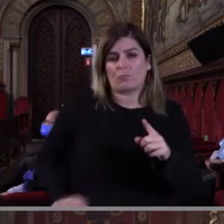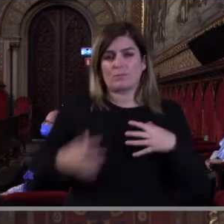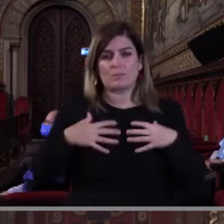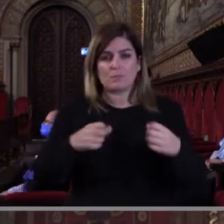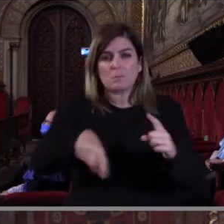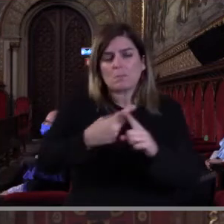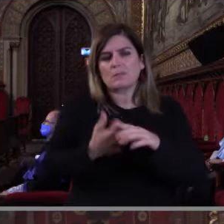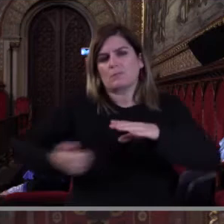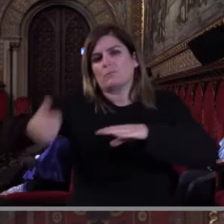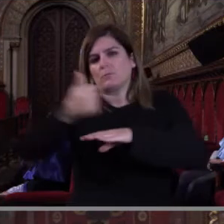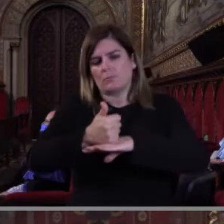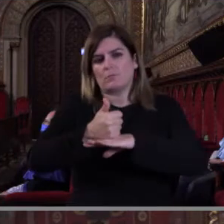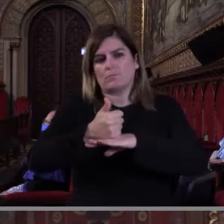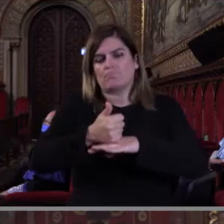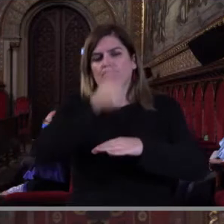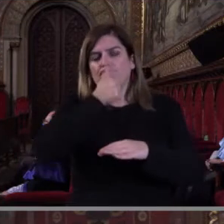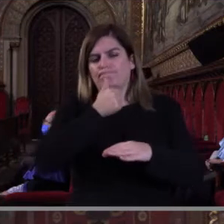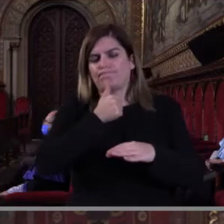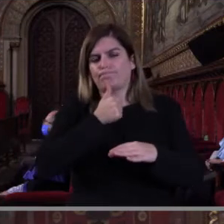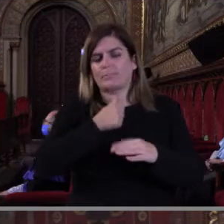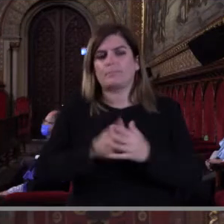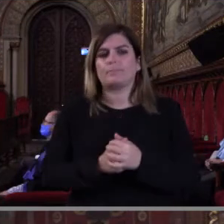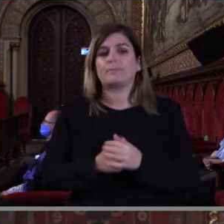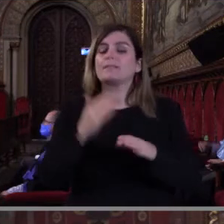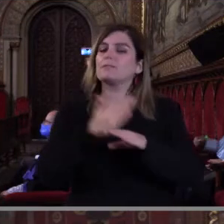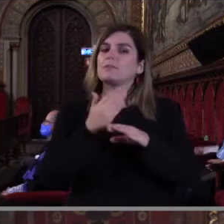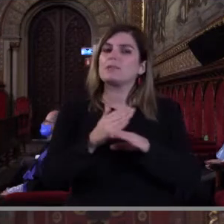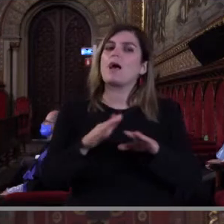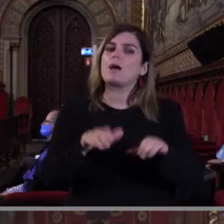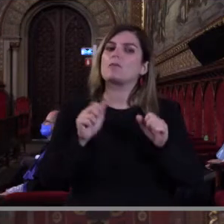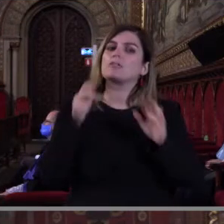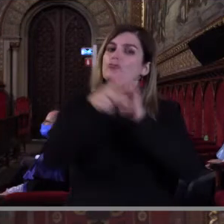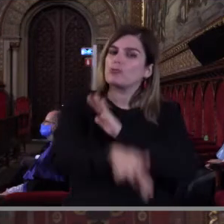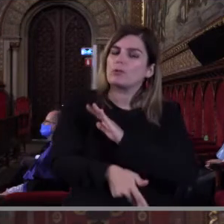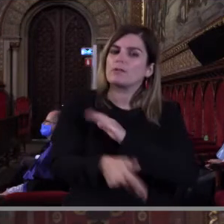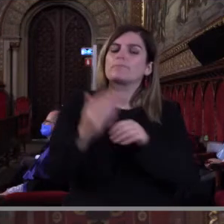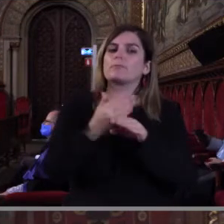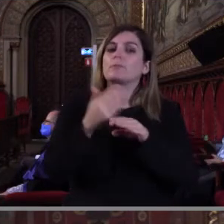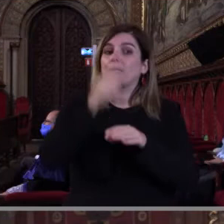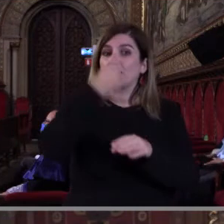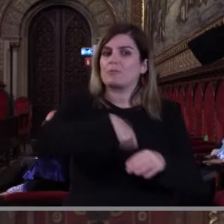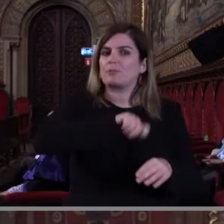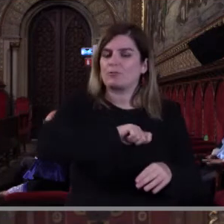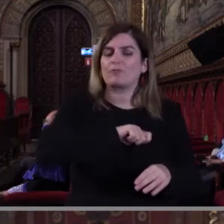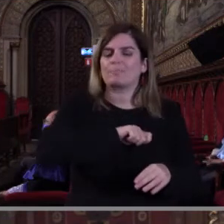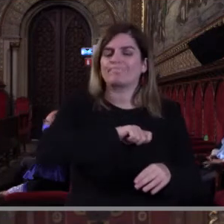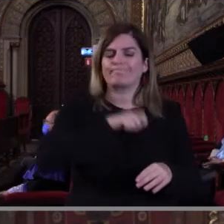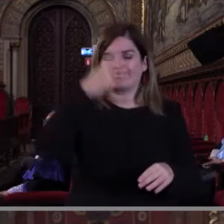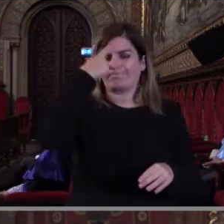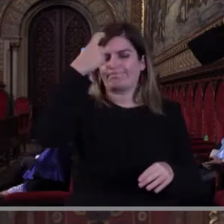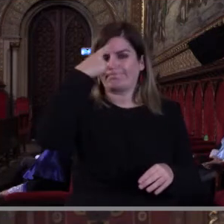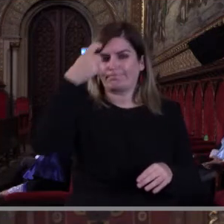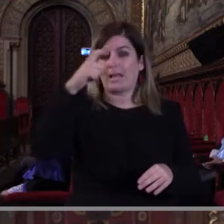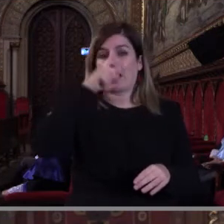per a les autoritats. Sempre, a pesar de l'error històric, serà recordada com la grip espanyola.